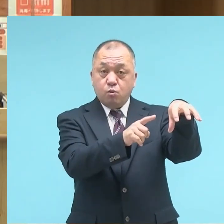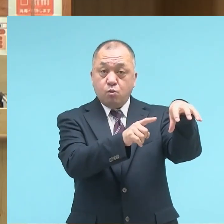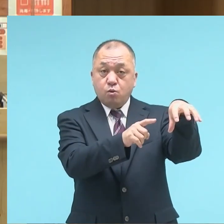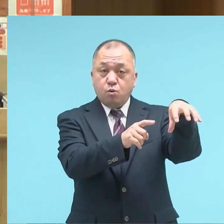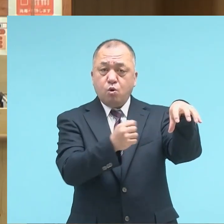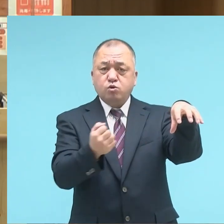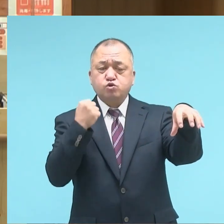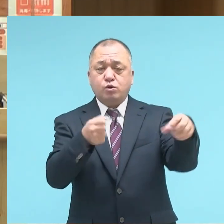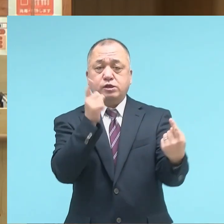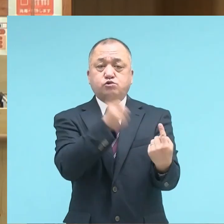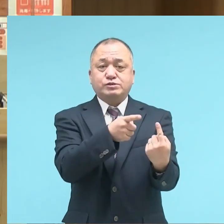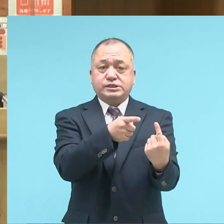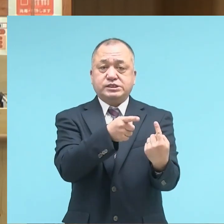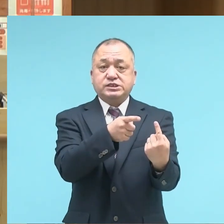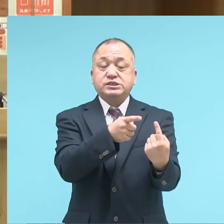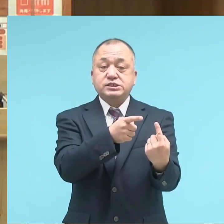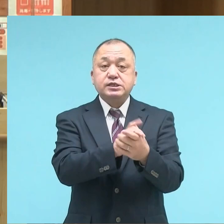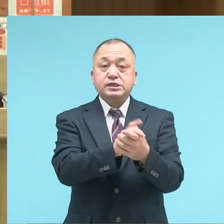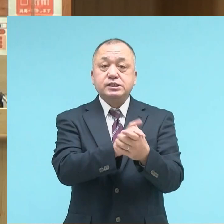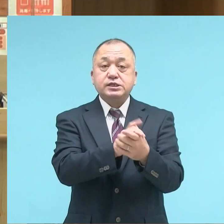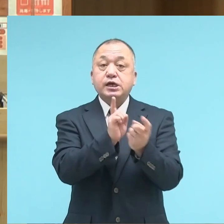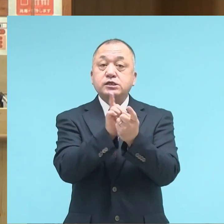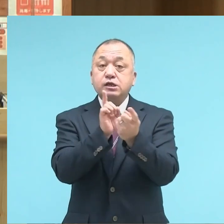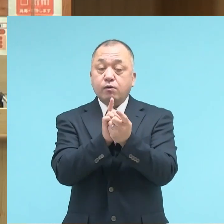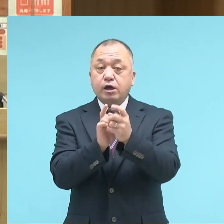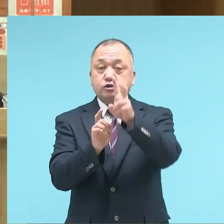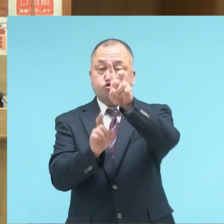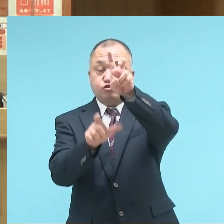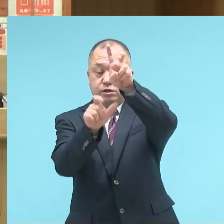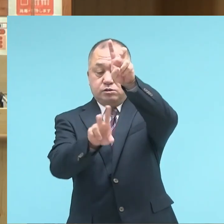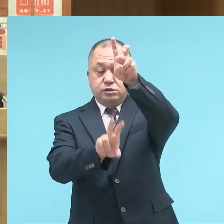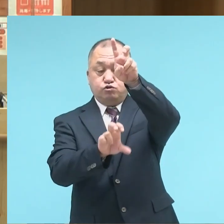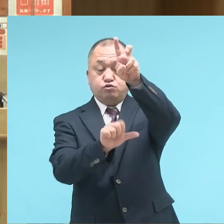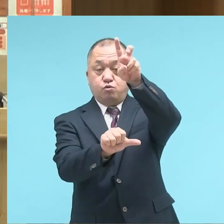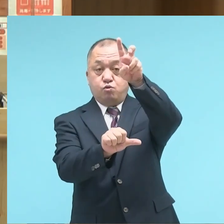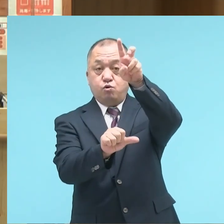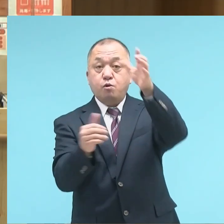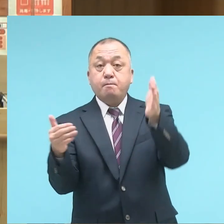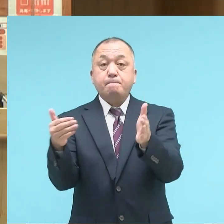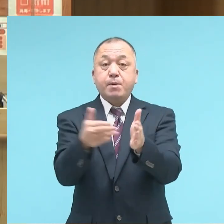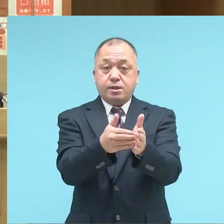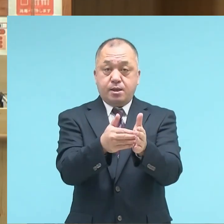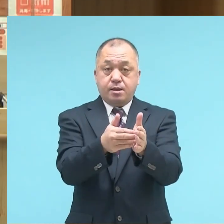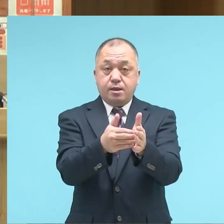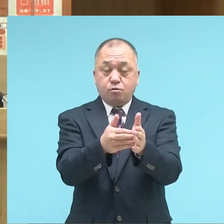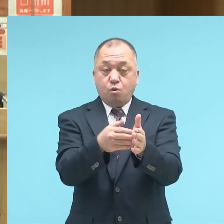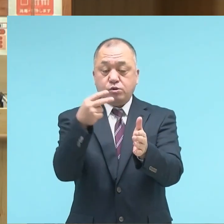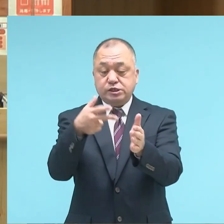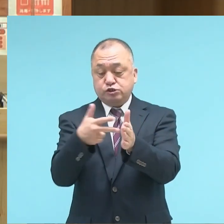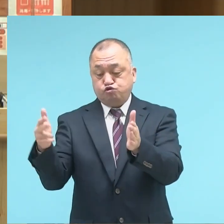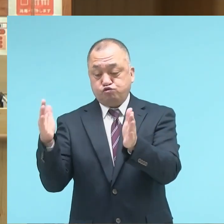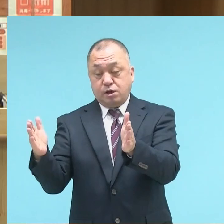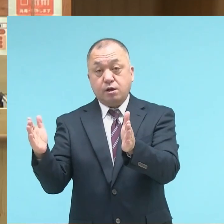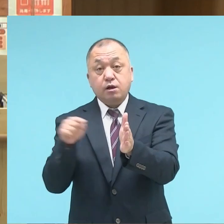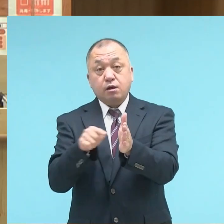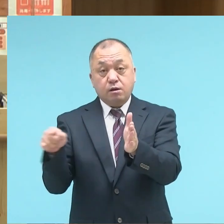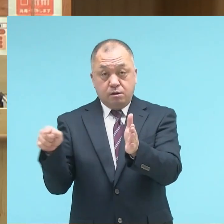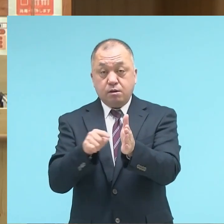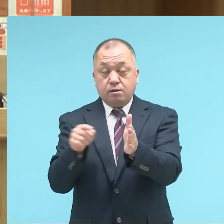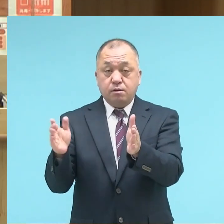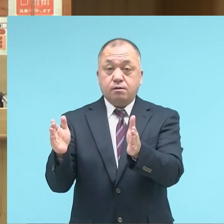の強い措置に対しては12月25日までの2週間実施された、